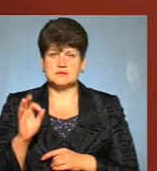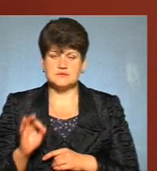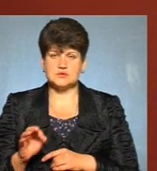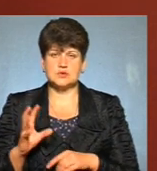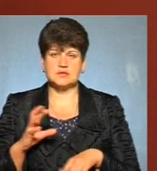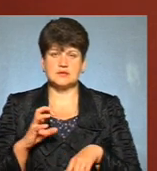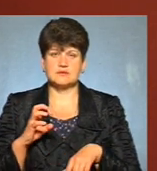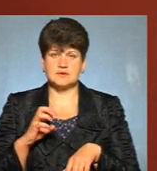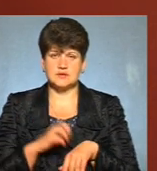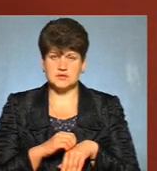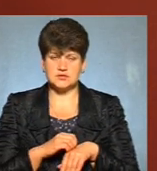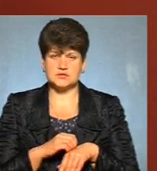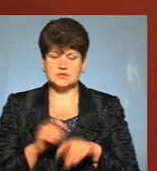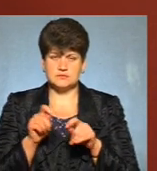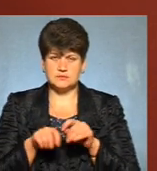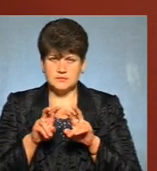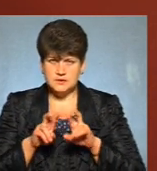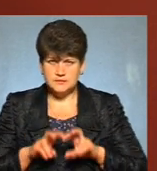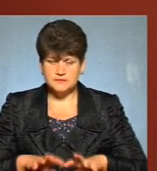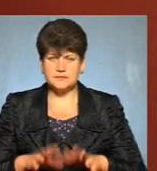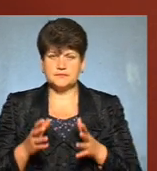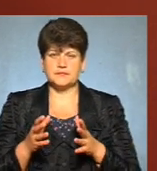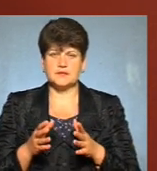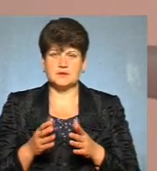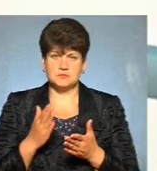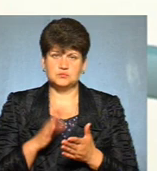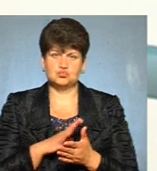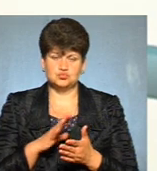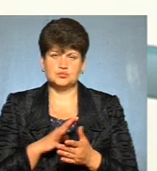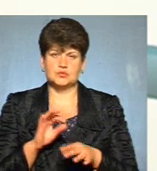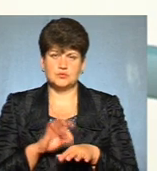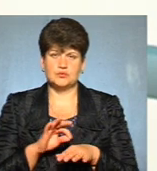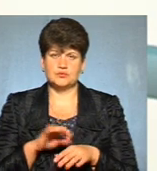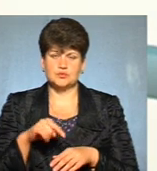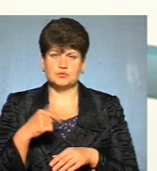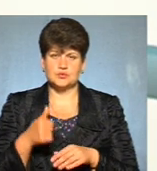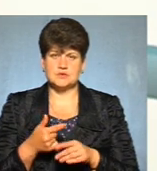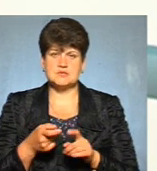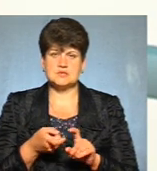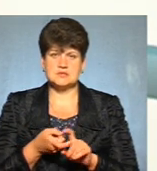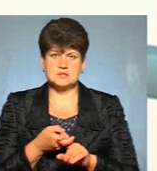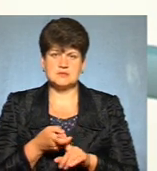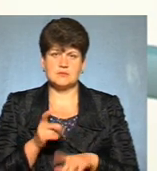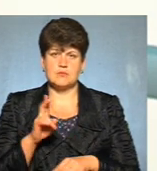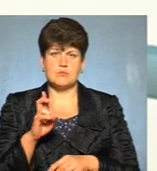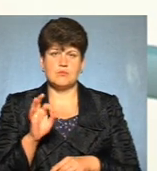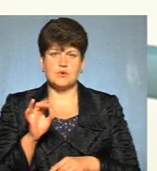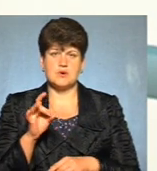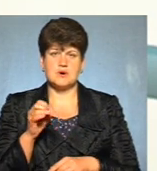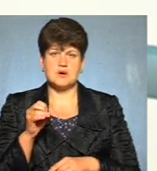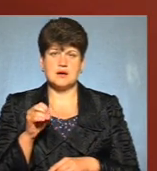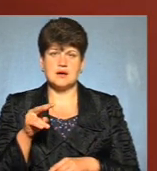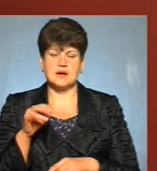кліщів, досліджених в поточному році, виявилися інфікованими, а точніше зараженими бореліями.